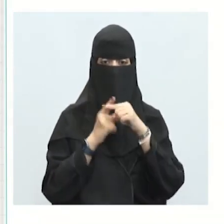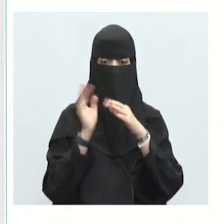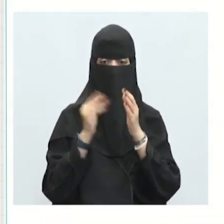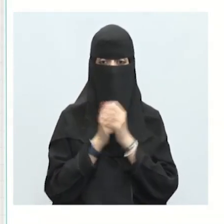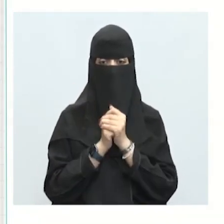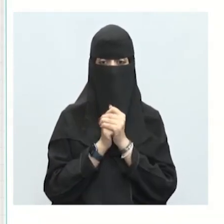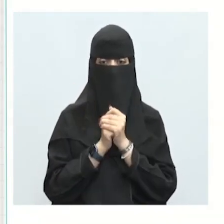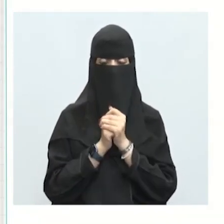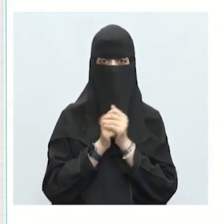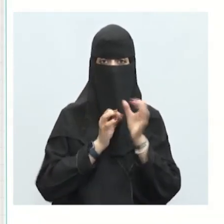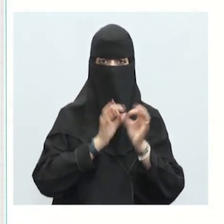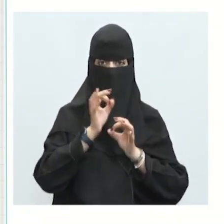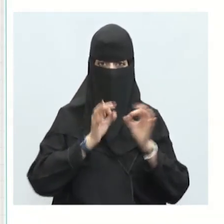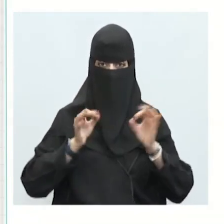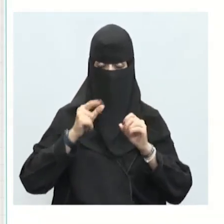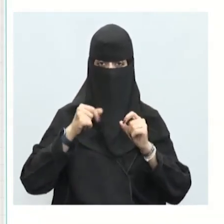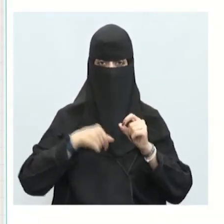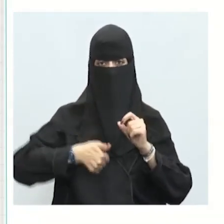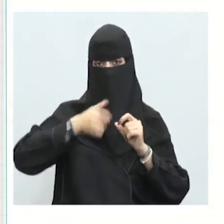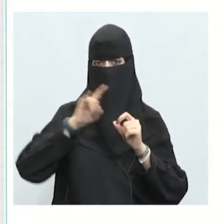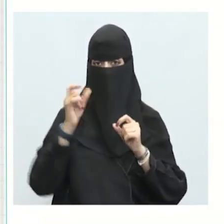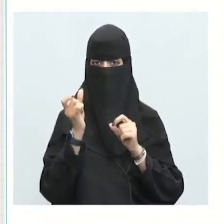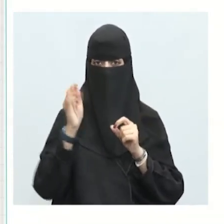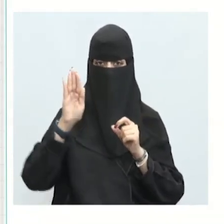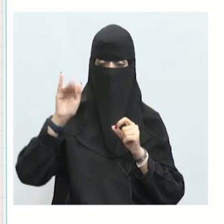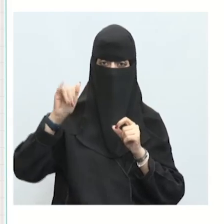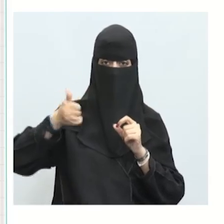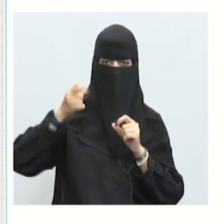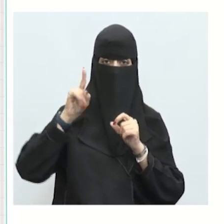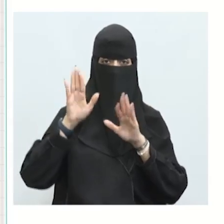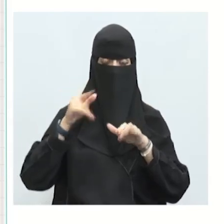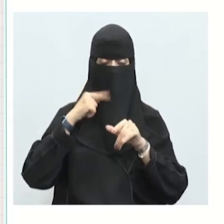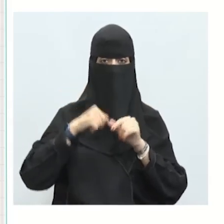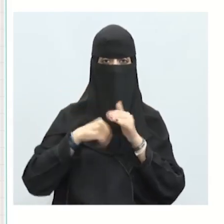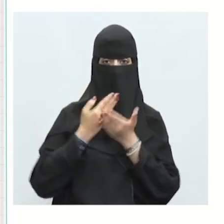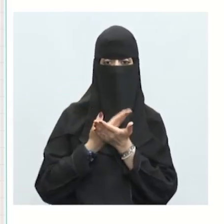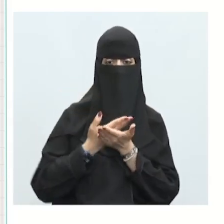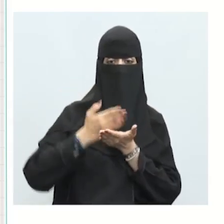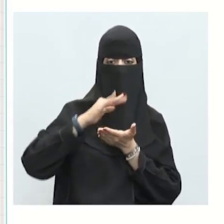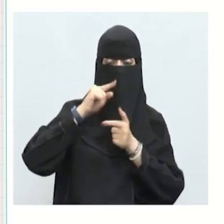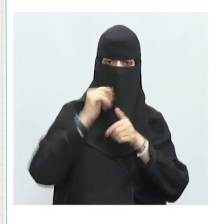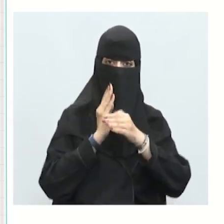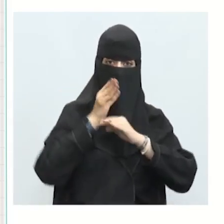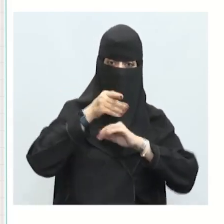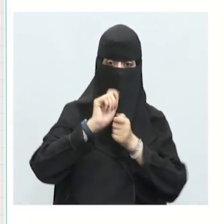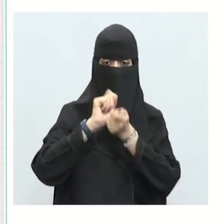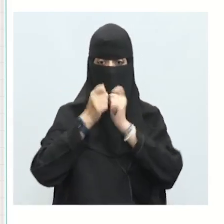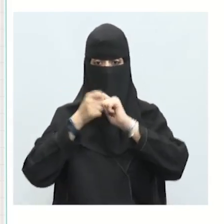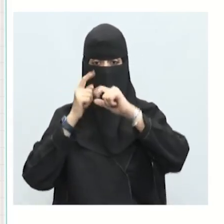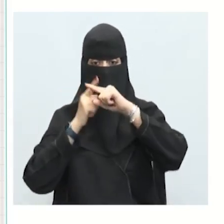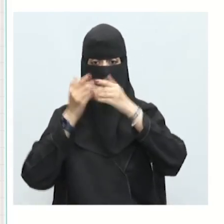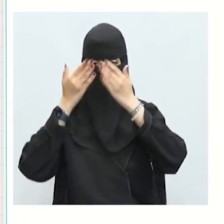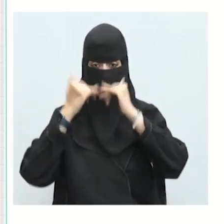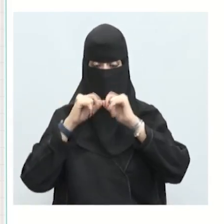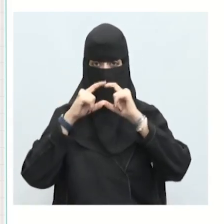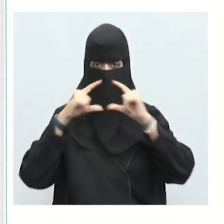موجبا عندنا المخطط الانسيابي برنت من فضلك ادخل قيمه المتغير اكس ثم